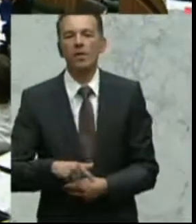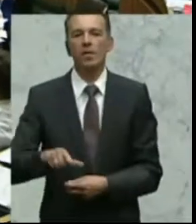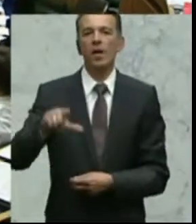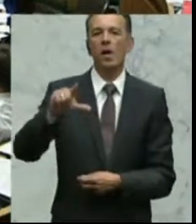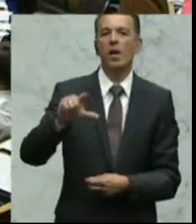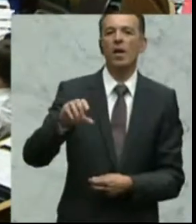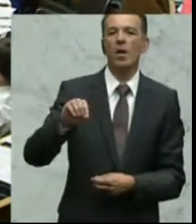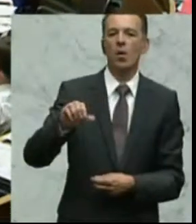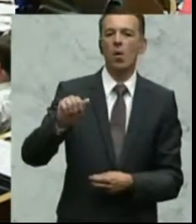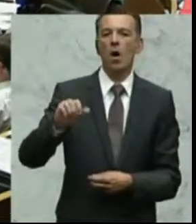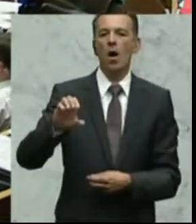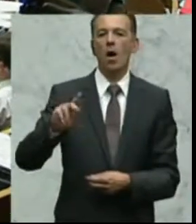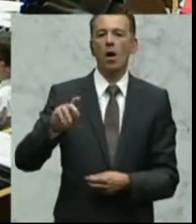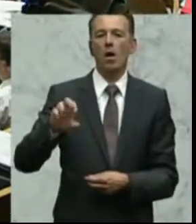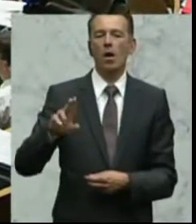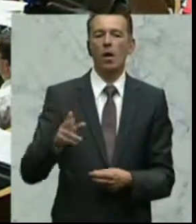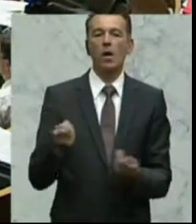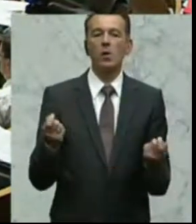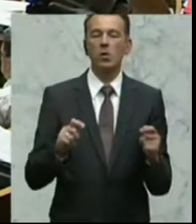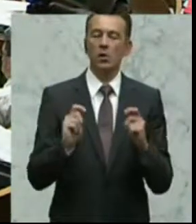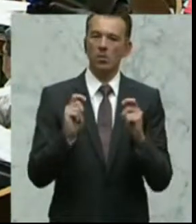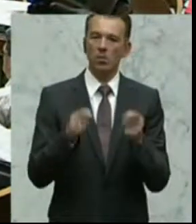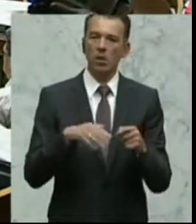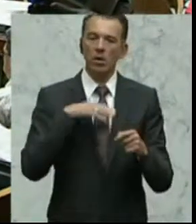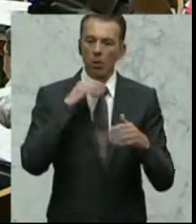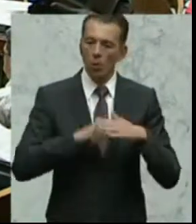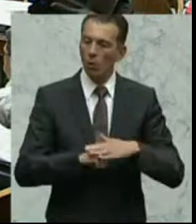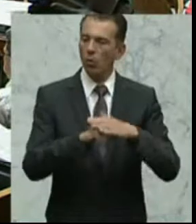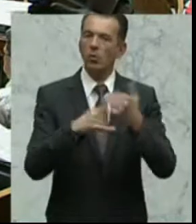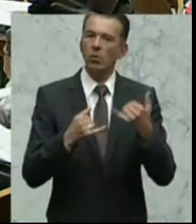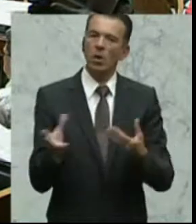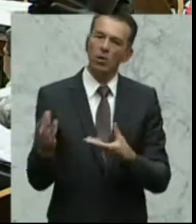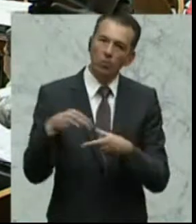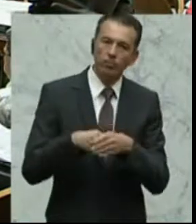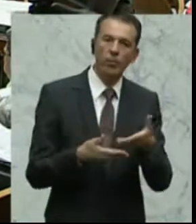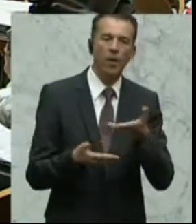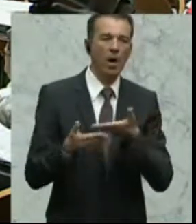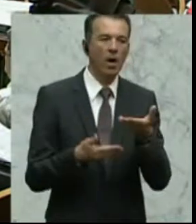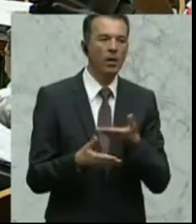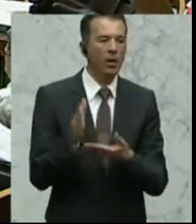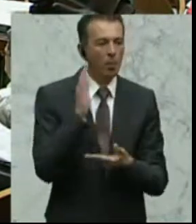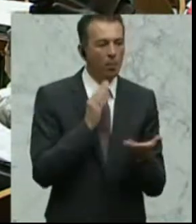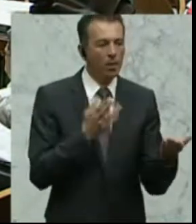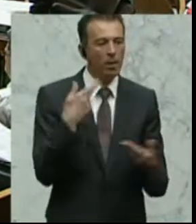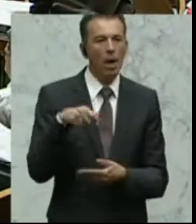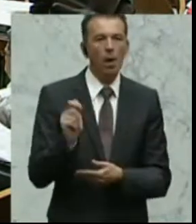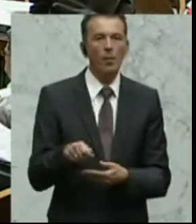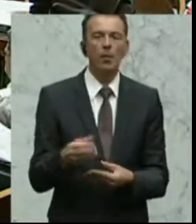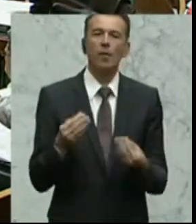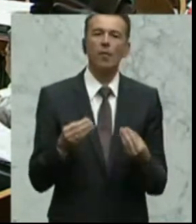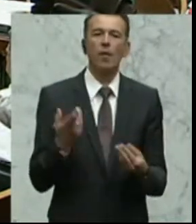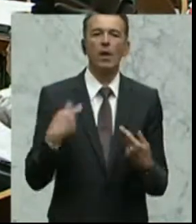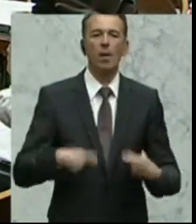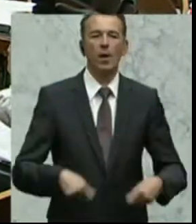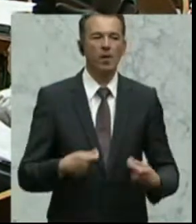2015. Diese dürfte allerdings nicht nur durch Einsparungen im Zuge von Verwaltungs- und Strukturreformen finanziert werden, sondern müsse auch